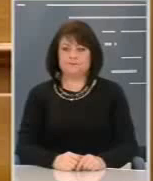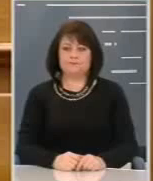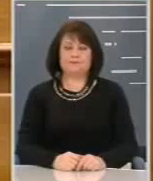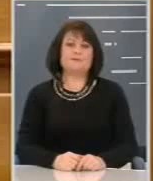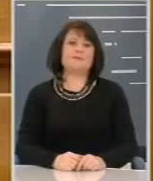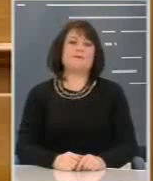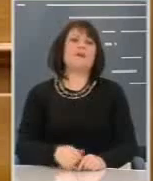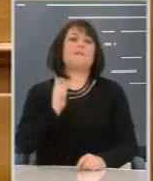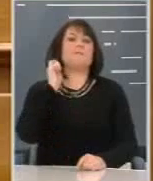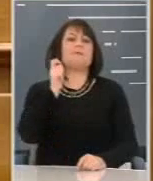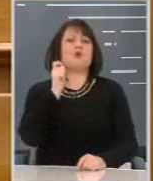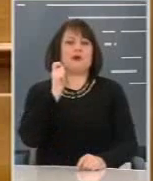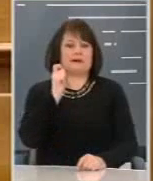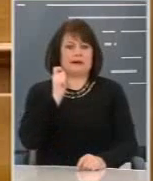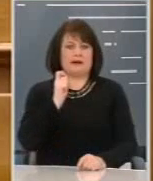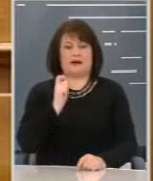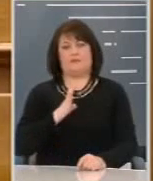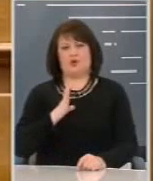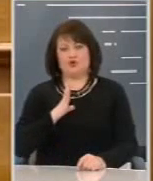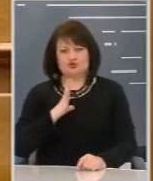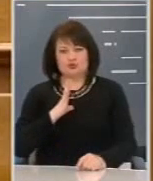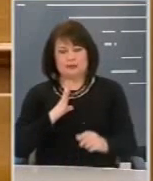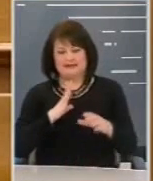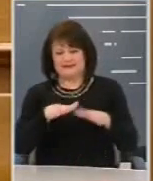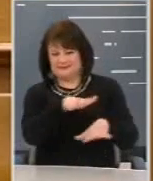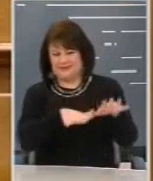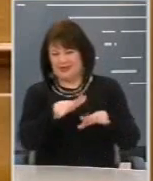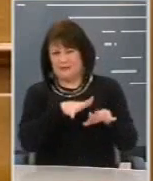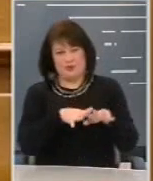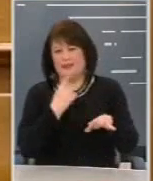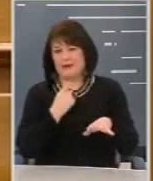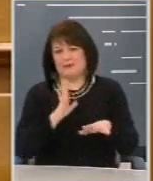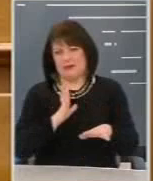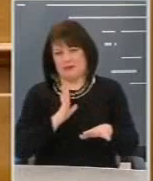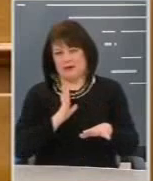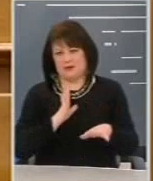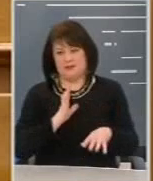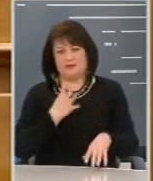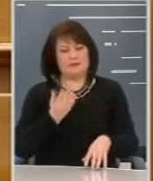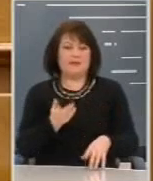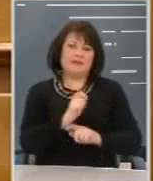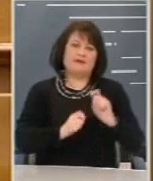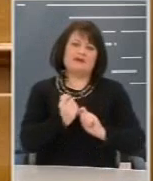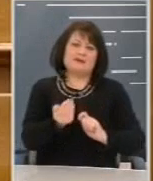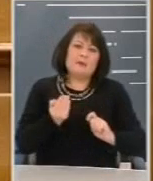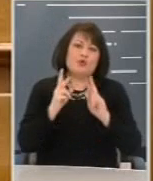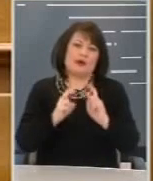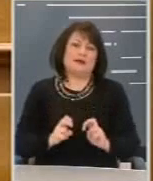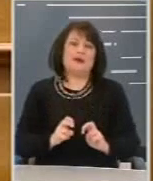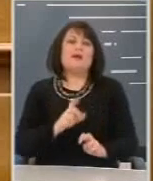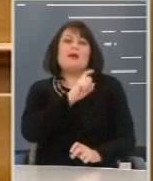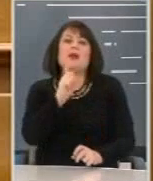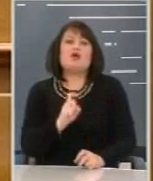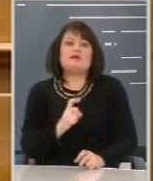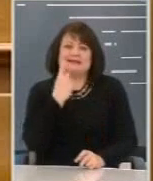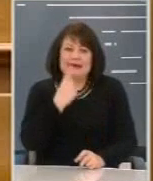προανακριτική και για πολιτικά πρόσωπα, ειδικά στο τρίγωνο ή τετράγωνο της διαπλοκής. Αλλά η εικόνα είναι σαφής. Η ερώτηση είναι, πού πήγαν τα λεφτά?